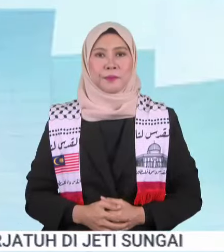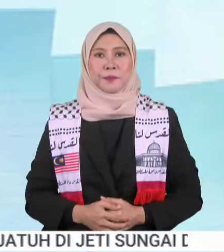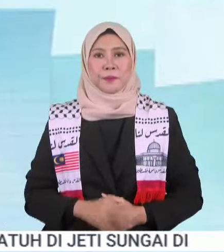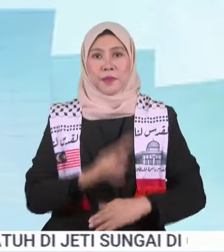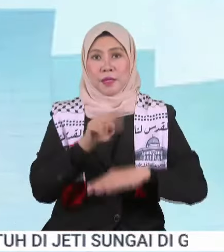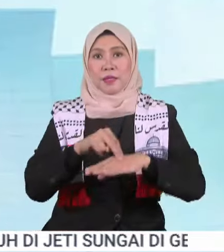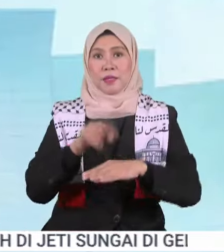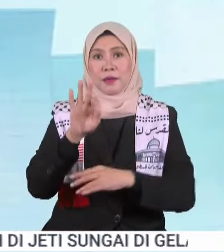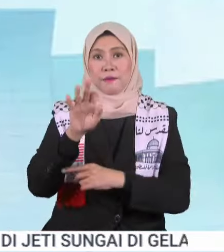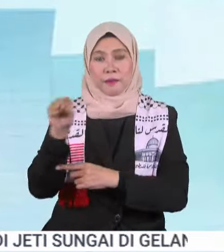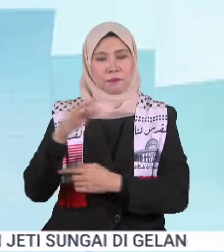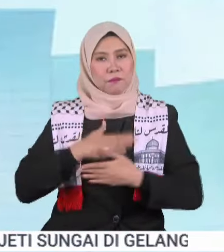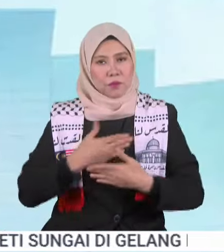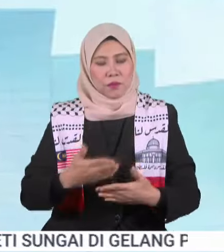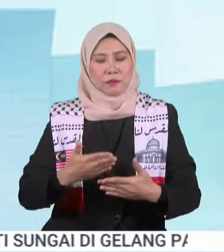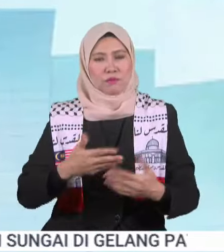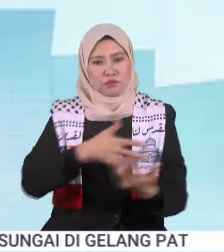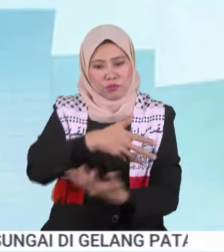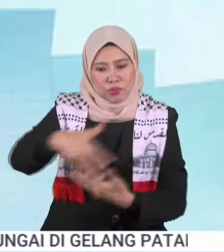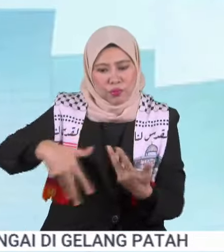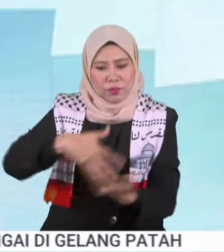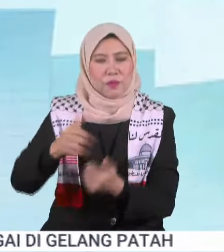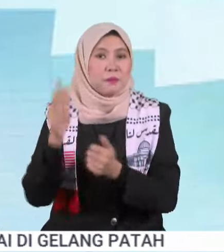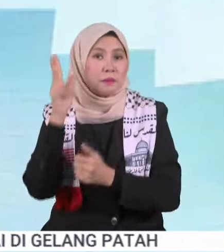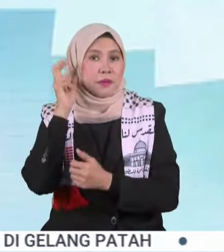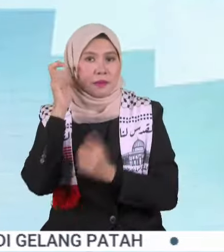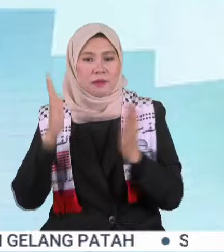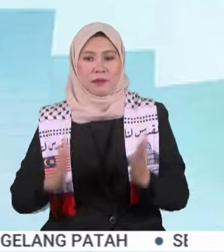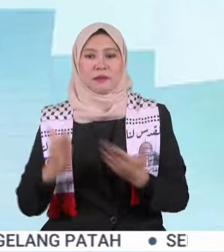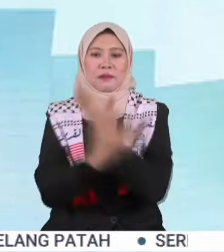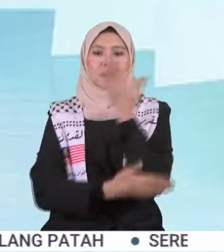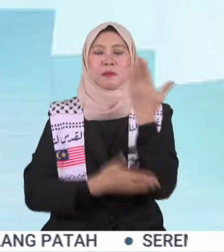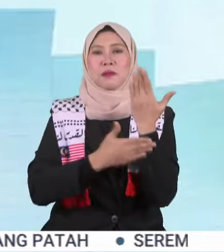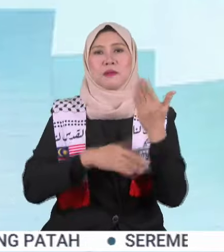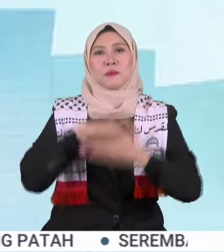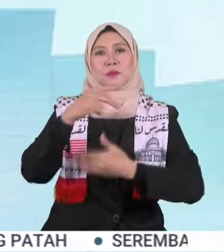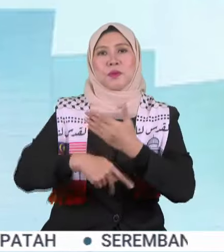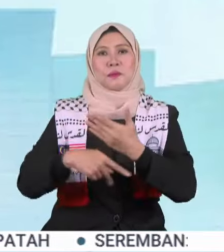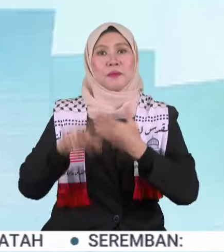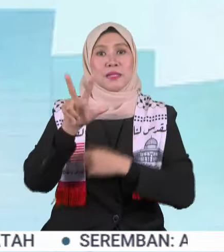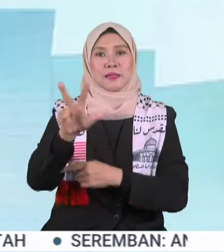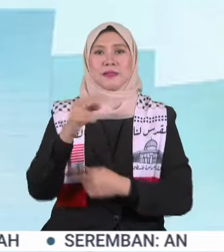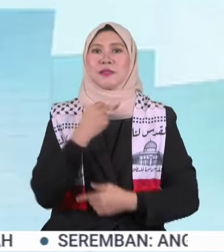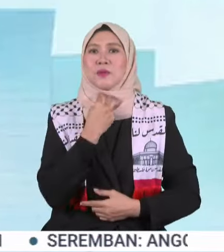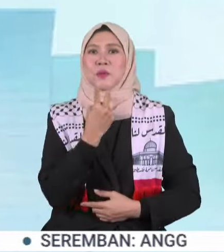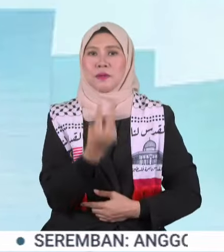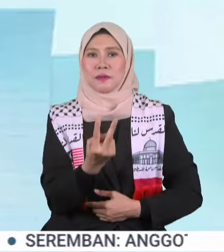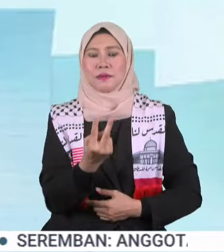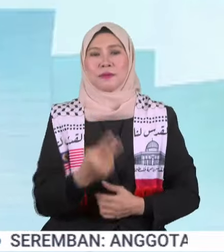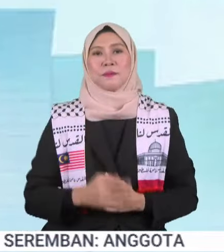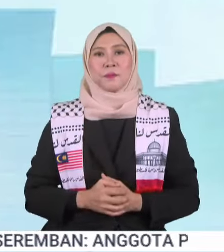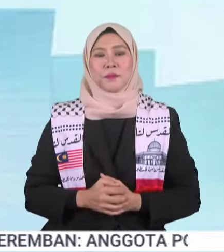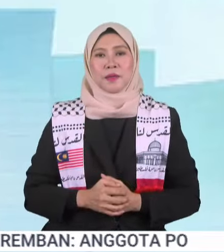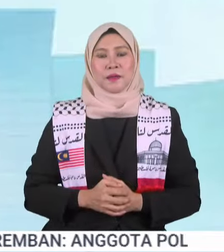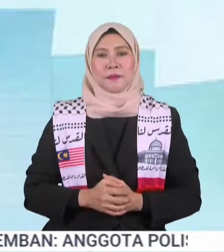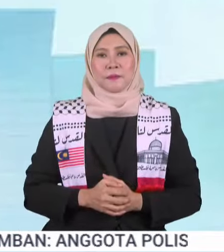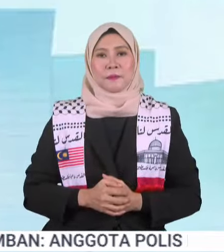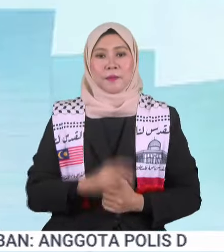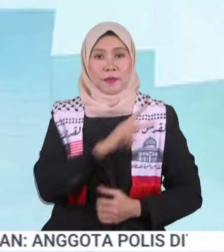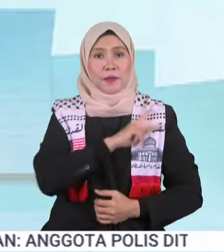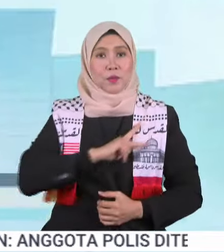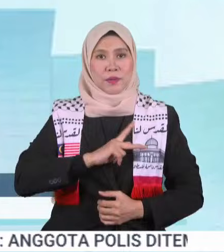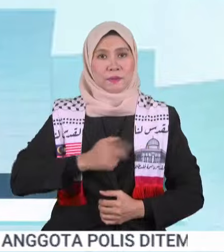Nasional FM terus komited mendekati dan menyantuni pendengarnya di seluruh negara melalui program Tiga Suara di Mana. Ketua Bahagian Rancangan Nasional